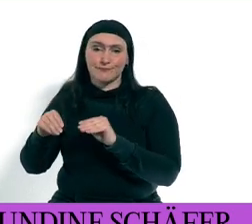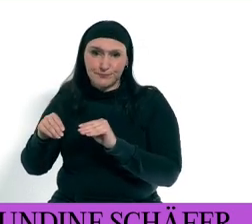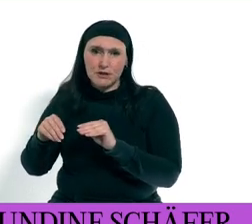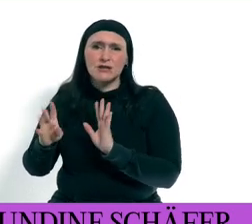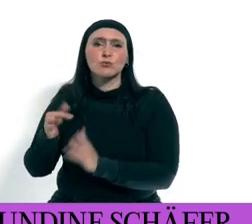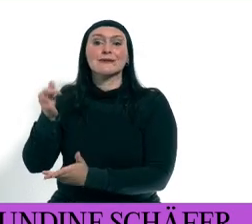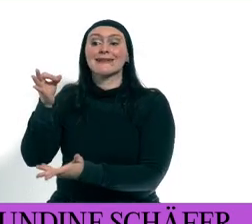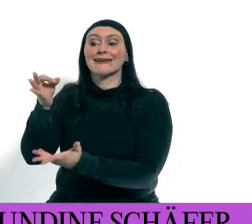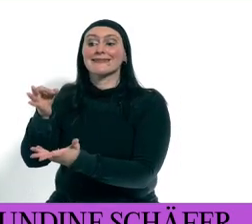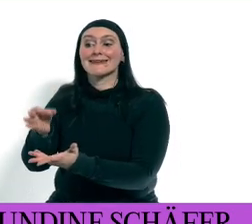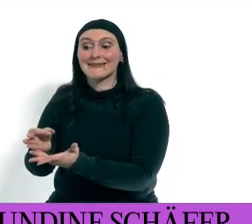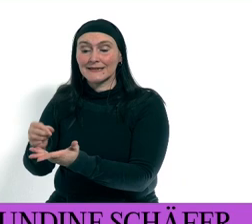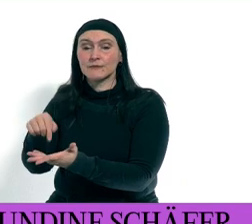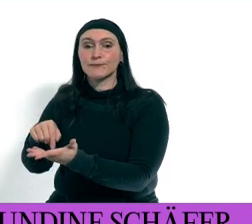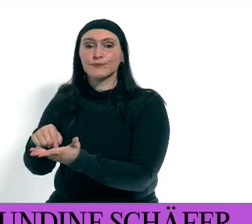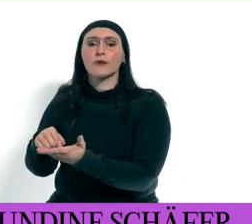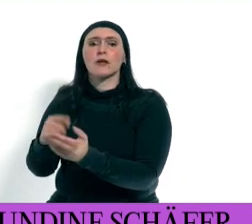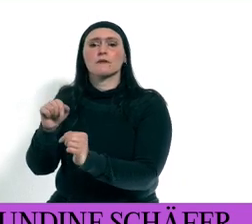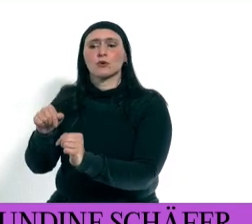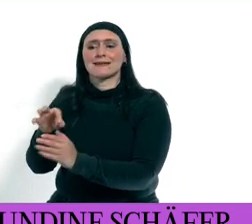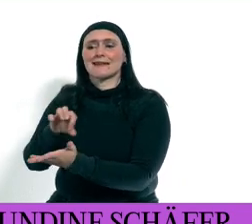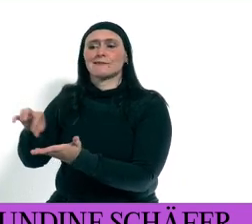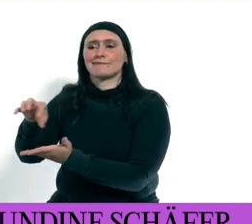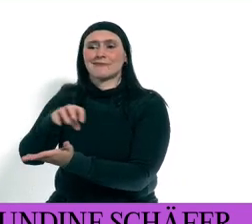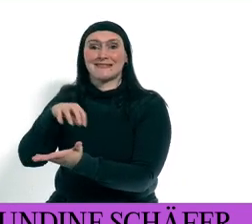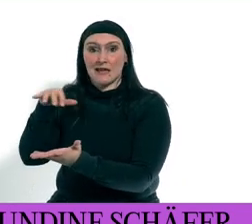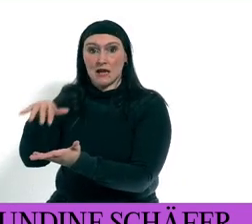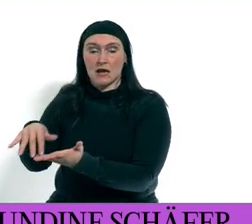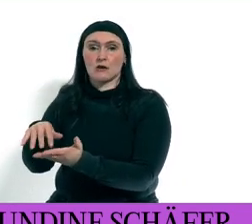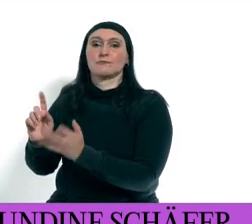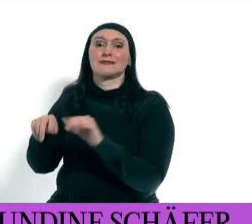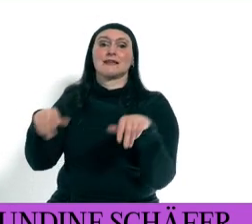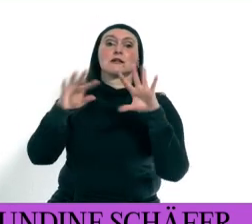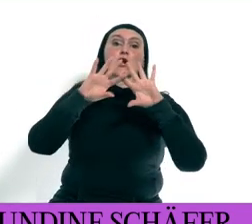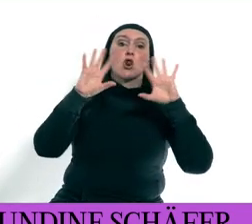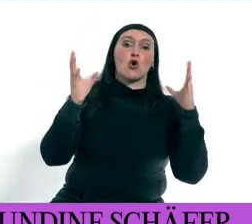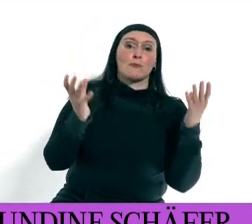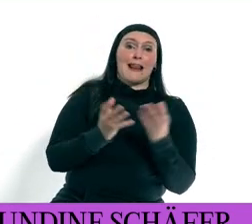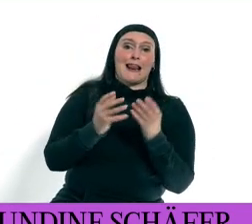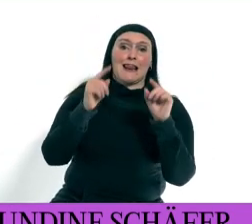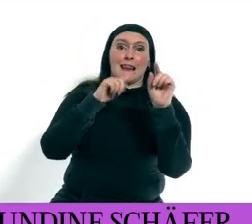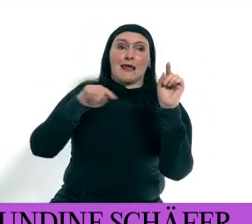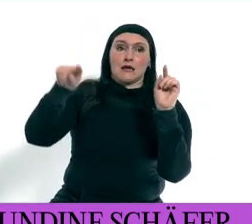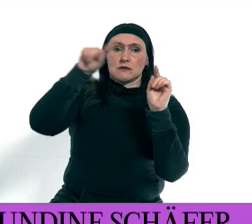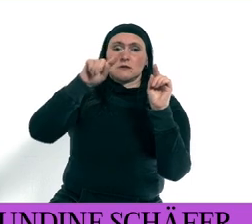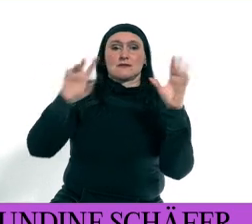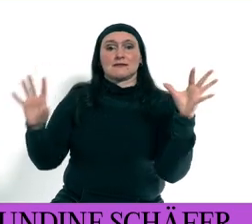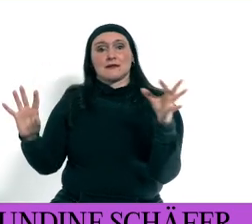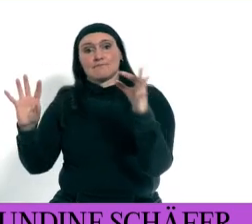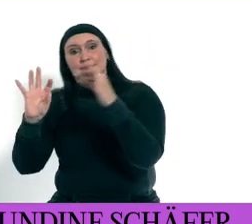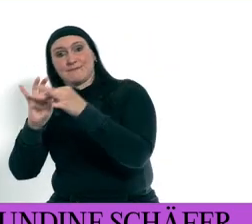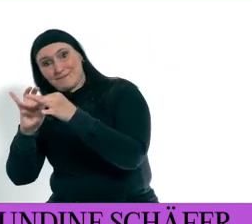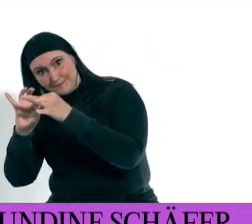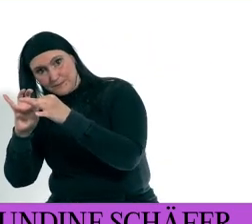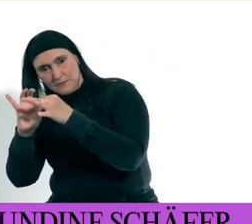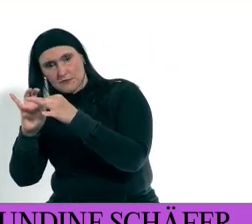noch valide. Es geht um die Verbindung zwischen lokaler Praxis und dem globalen Diskurs. Da gibt es nach wie